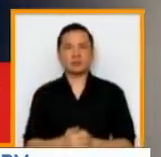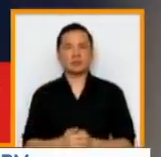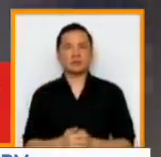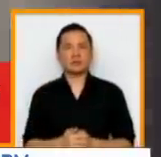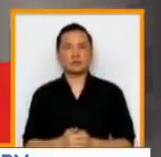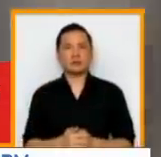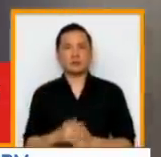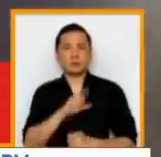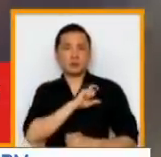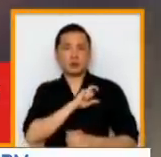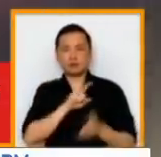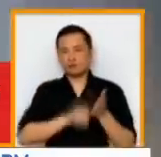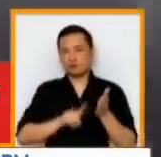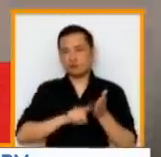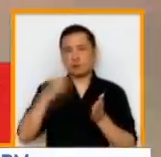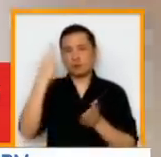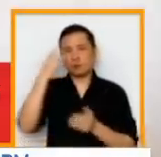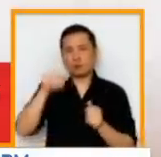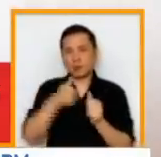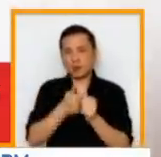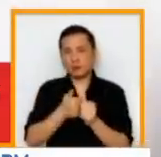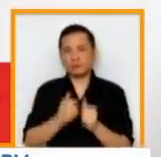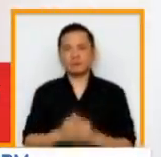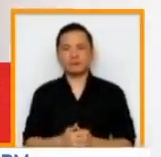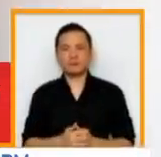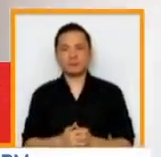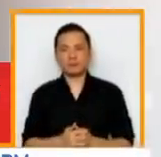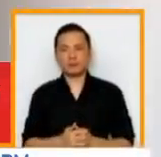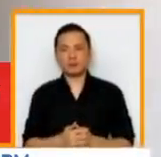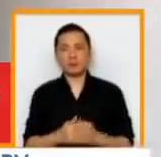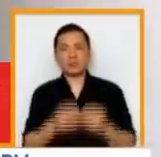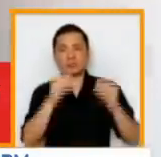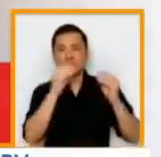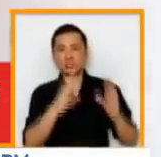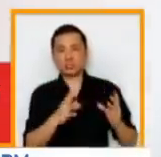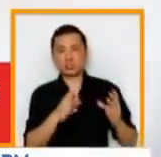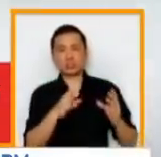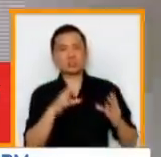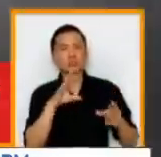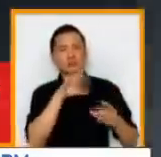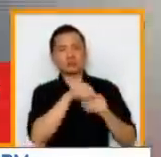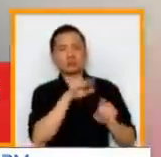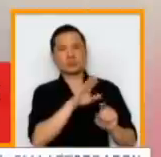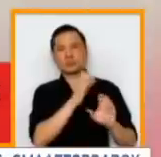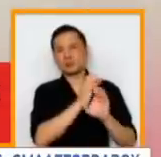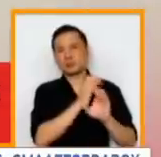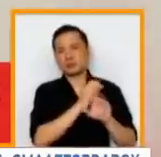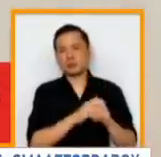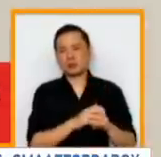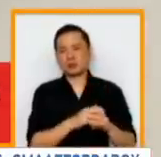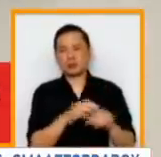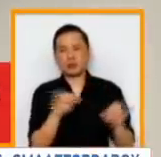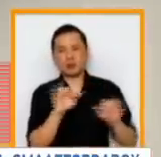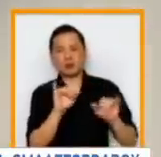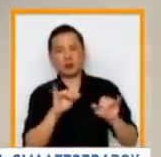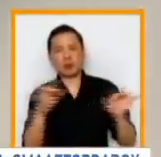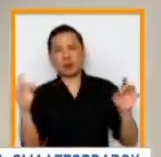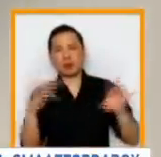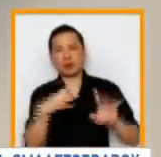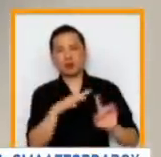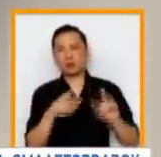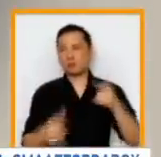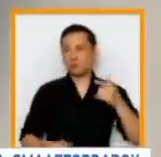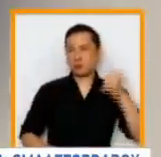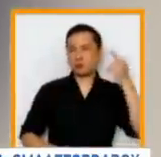pulisya ang motibo sa krimen, pati kung may kasama ang propesor sa loob ng kanyang sasakyan na gumanti ng putok ng baril. Yan ang unang